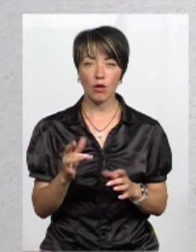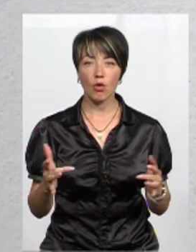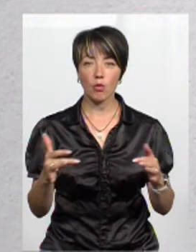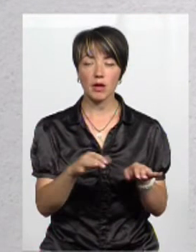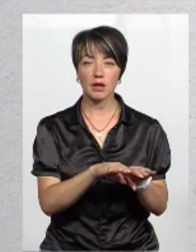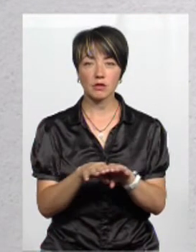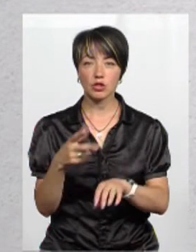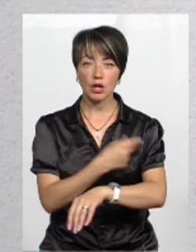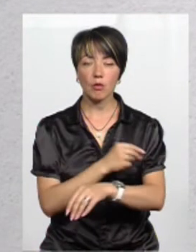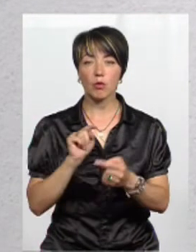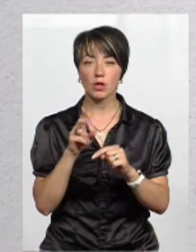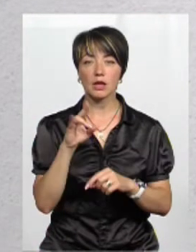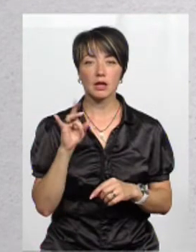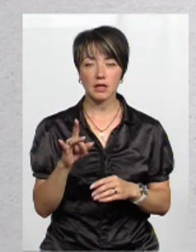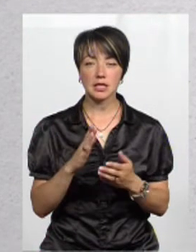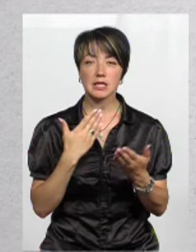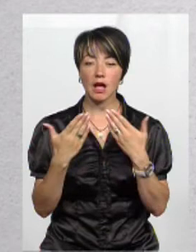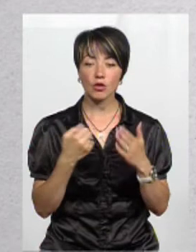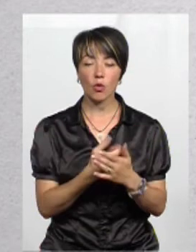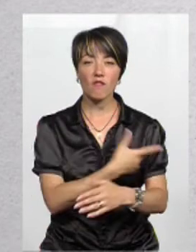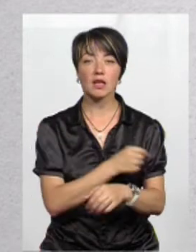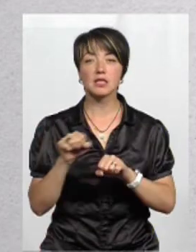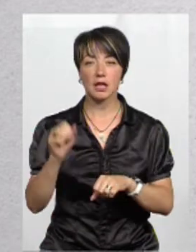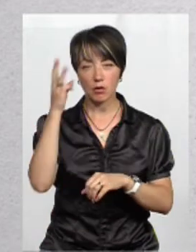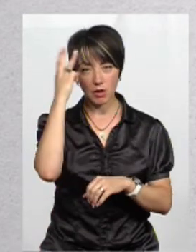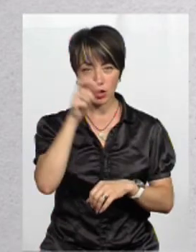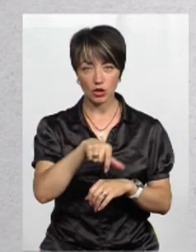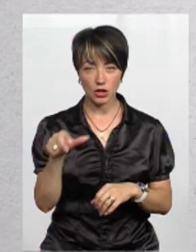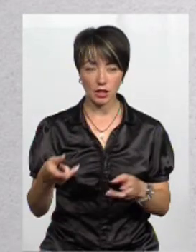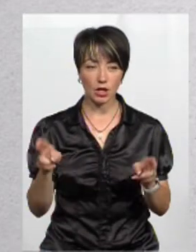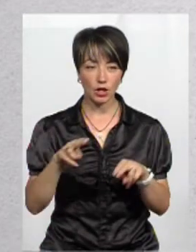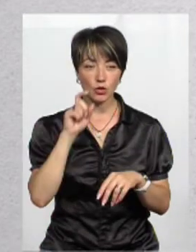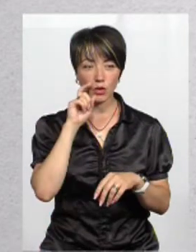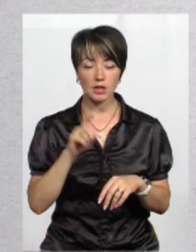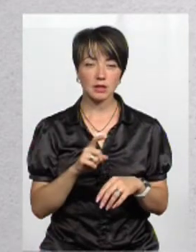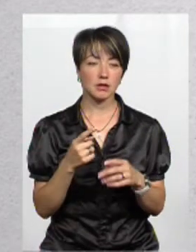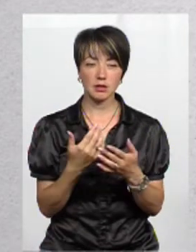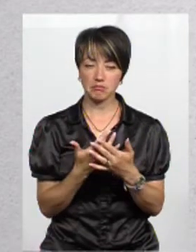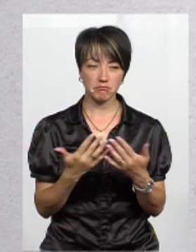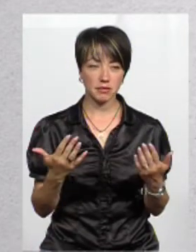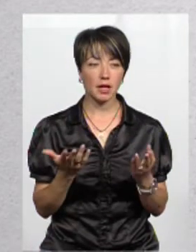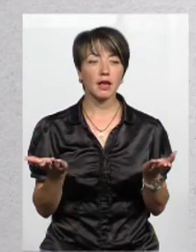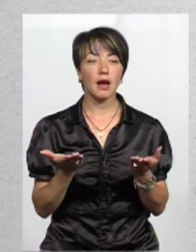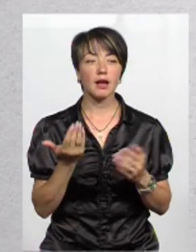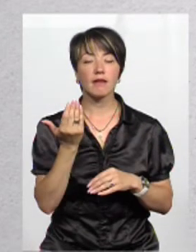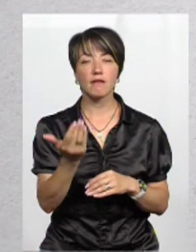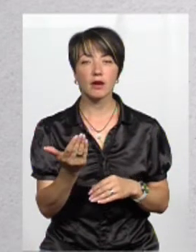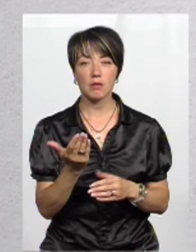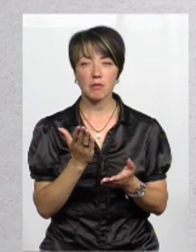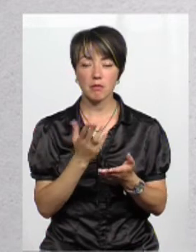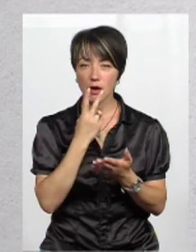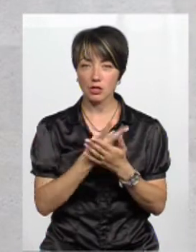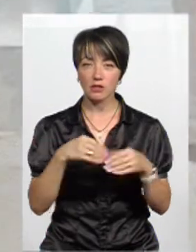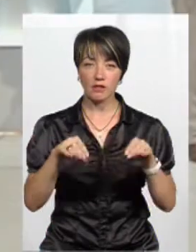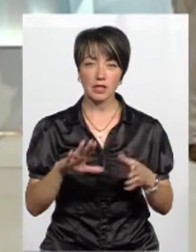охоплення щепленнями проти кору. Ставлення до вакцинації у хмельничан, як і решти українців, неоднозначне. Який ви бачите вихід